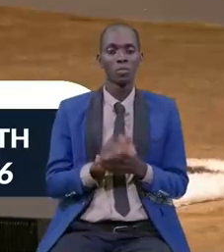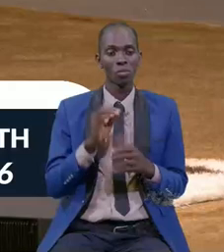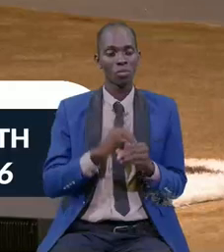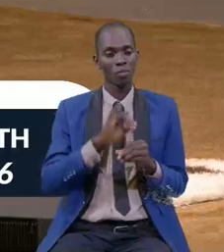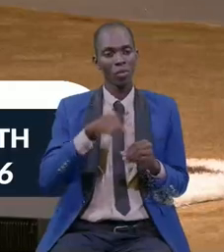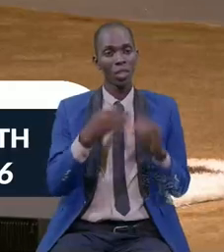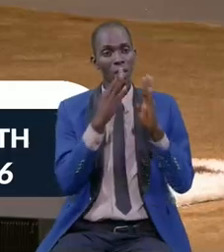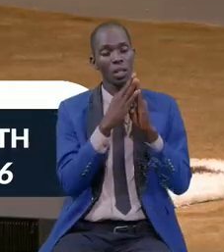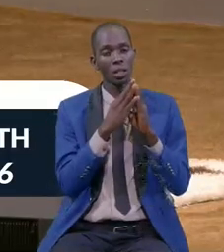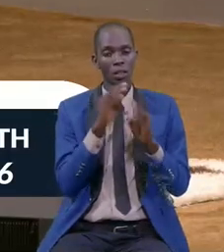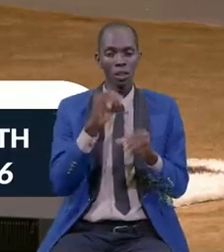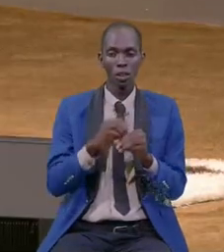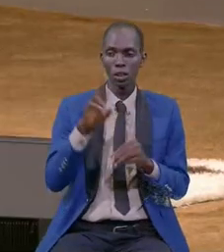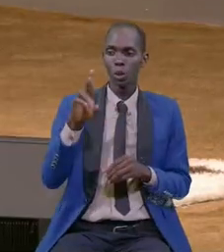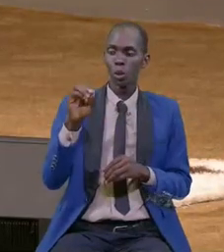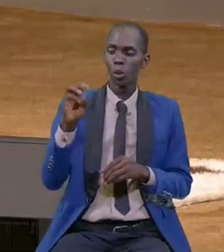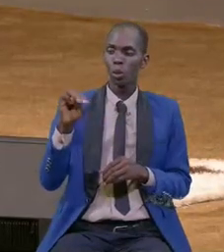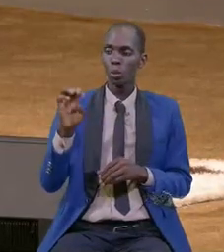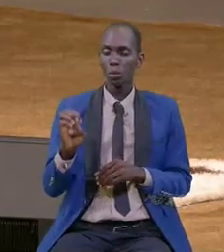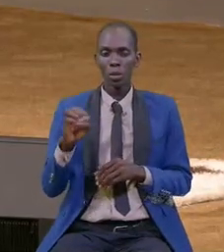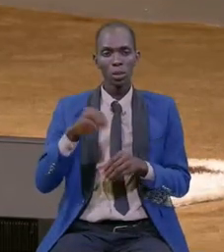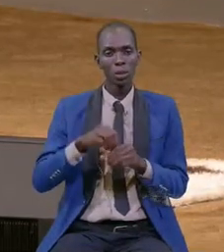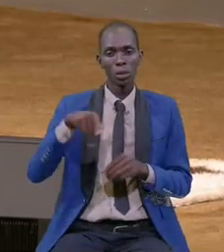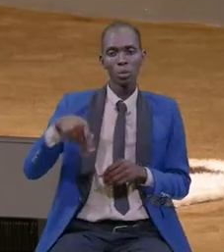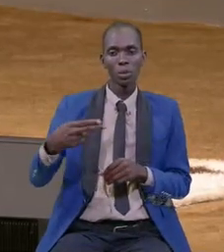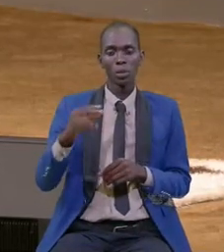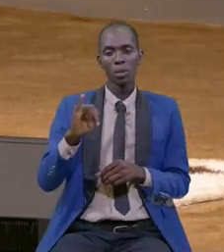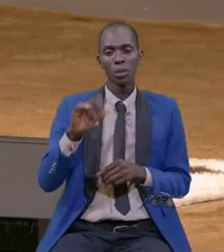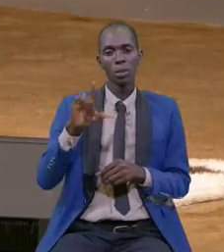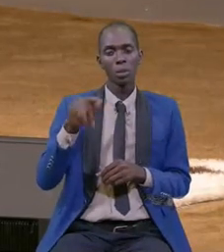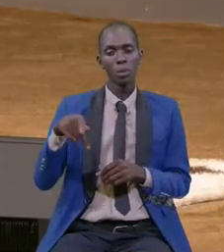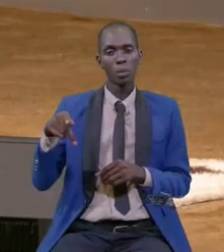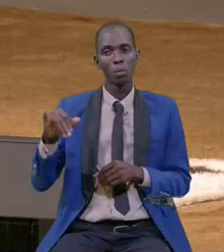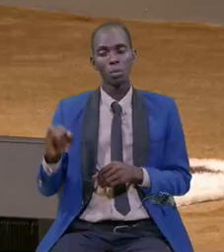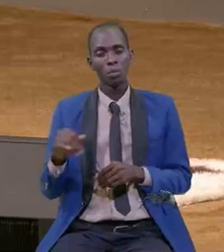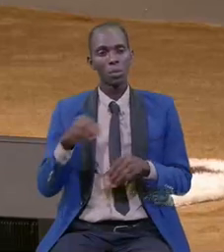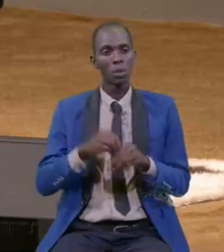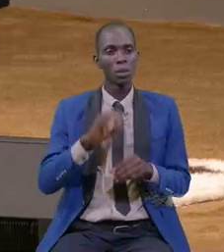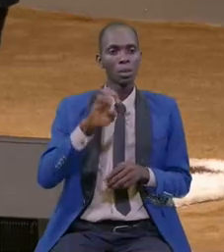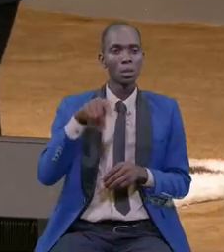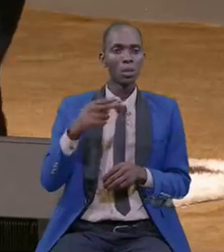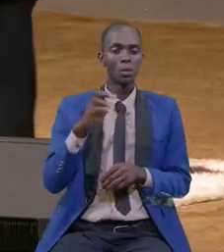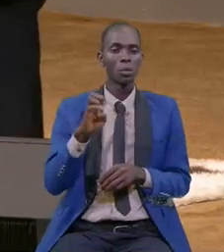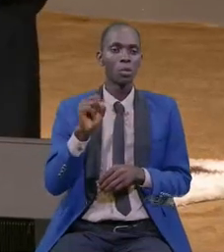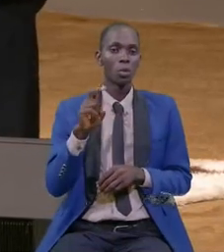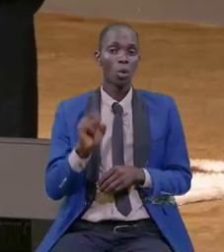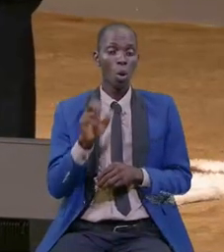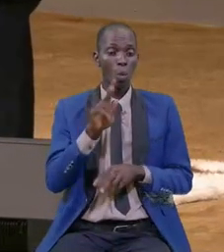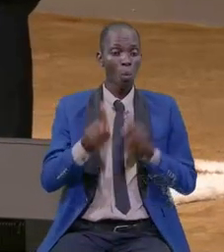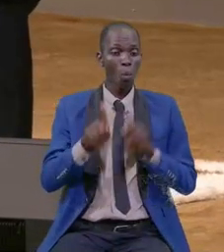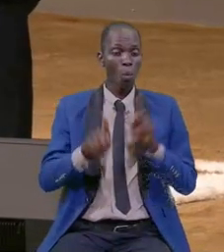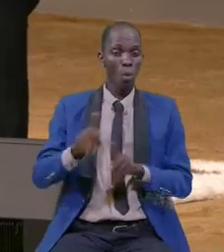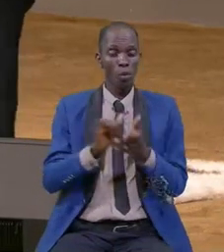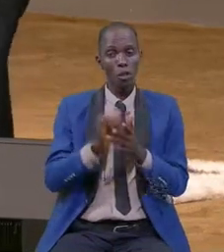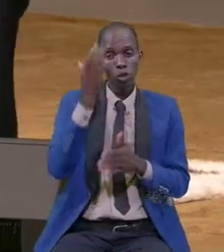Rome Philippe Éphèse tous ceux qui ont connu le Seigneur réellement et qui sont venus à